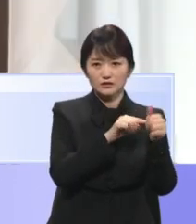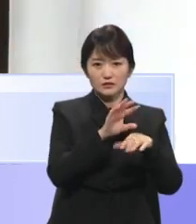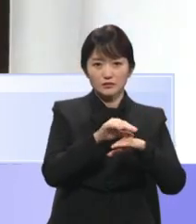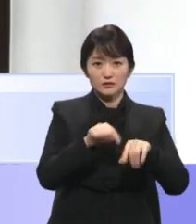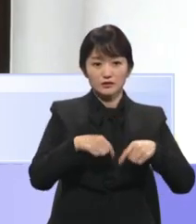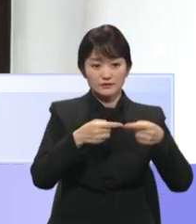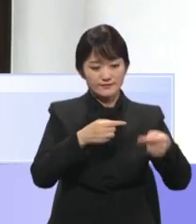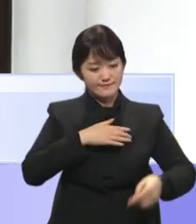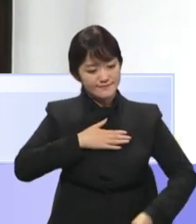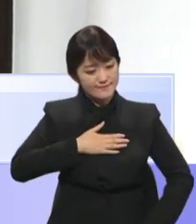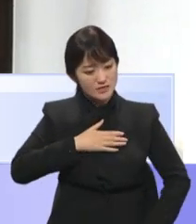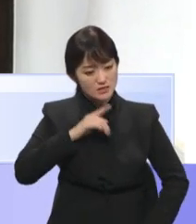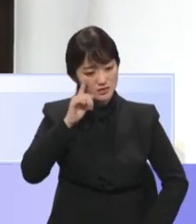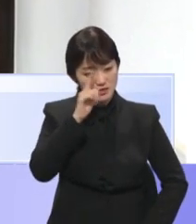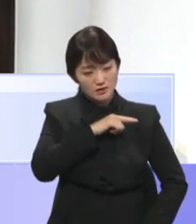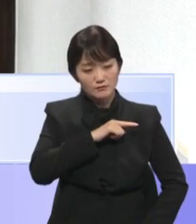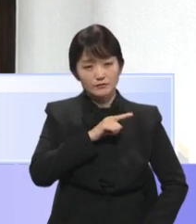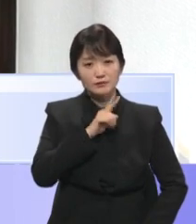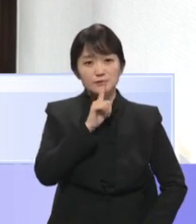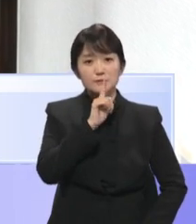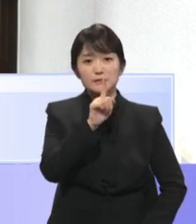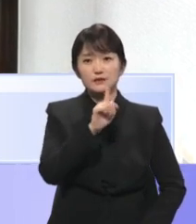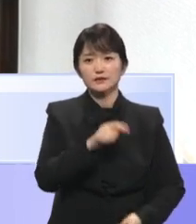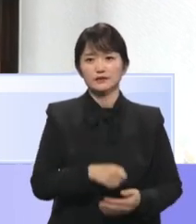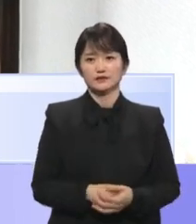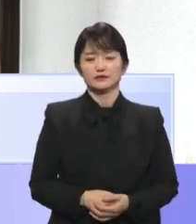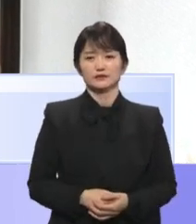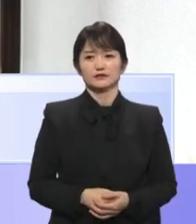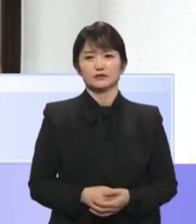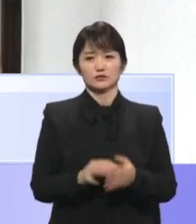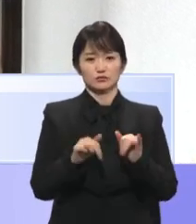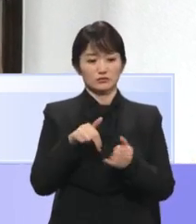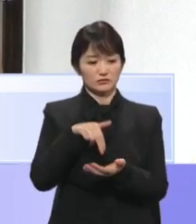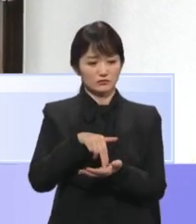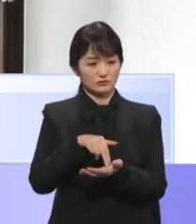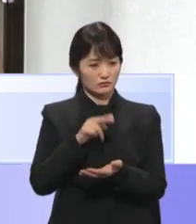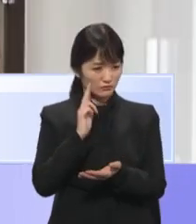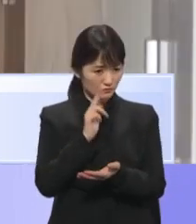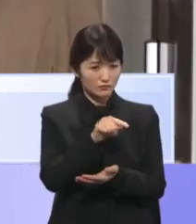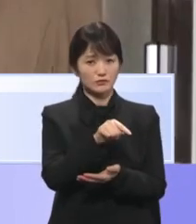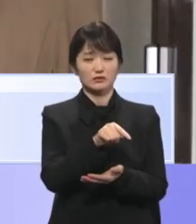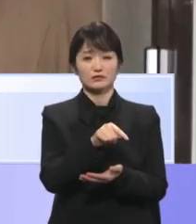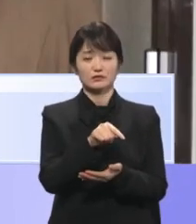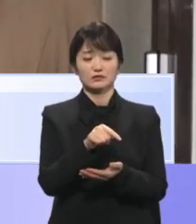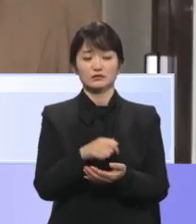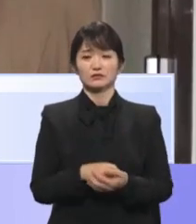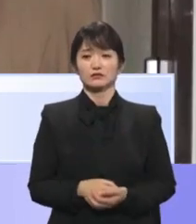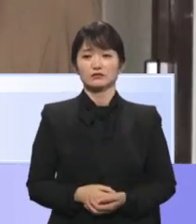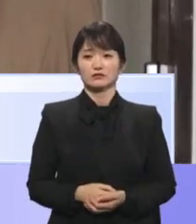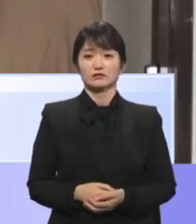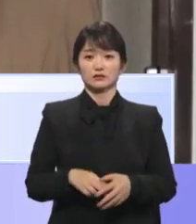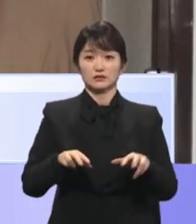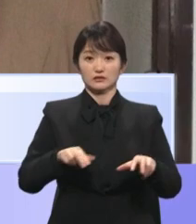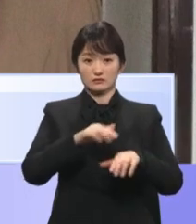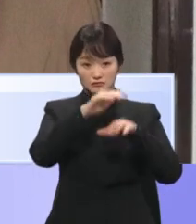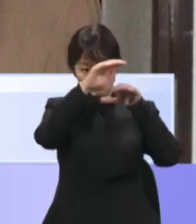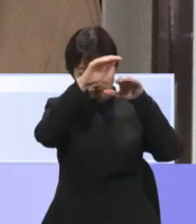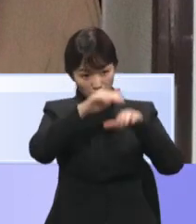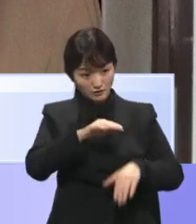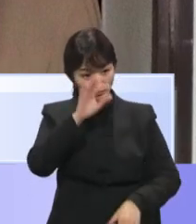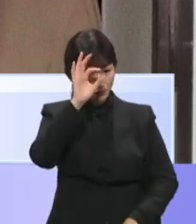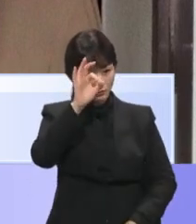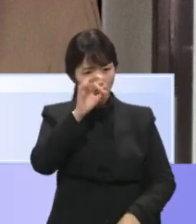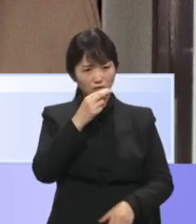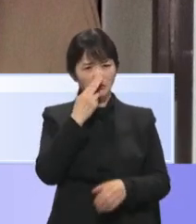이야기하는 것들 에 대해서는 국민들께서도 어 너무한 거 아니냐라고 하시는 분도 계시지만 그걸 떠나서이 사안의 내용만 보면은 억울한